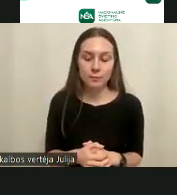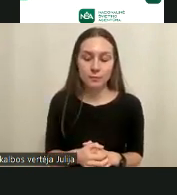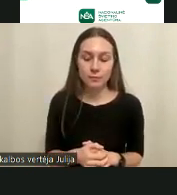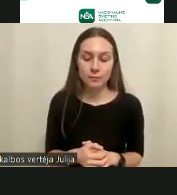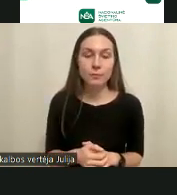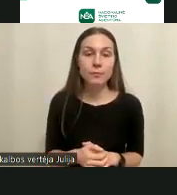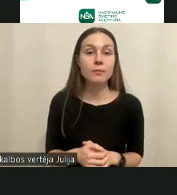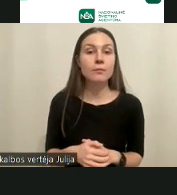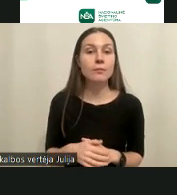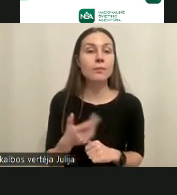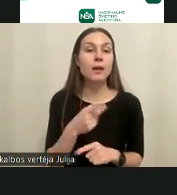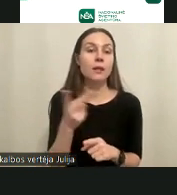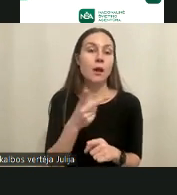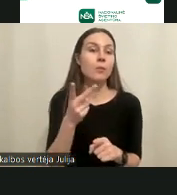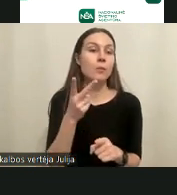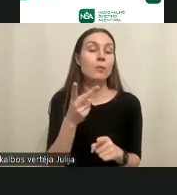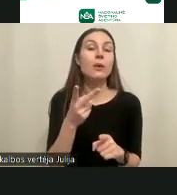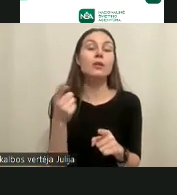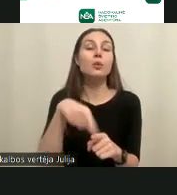Taip, suprantate tos skirtumus. O